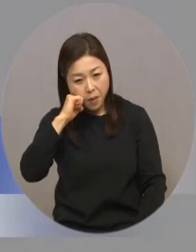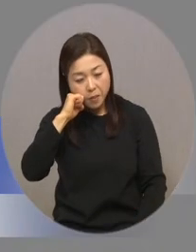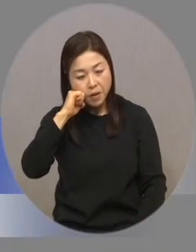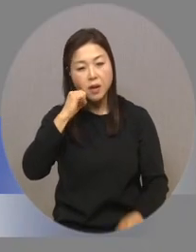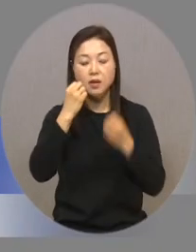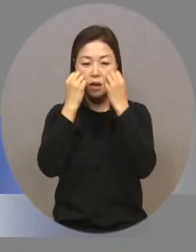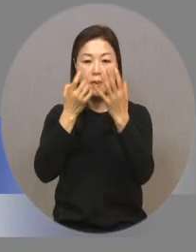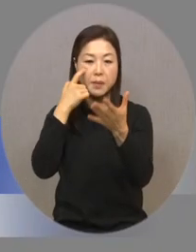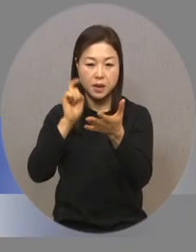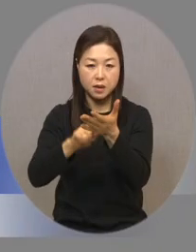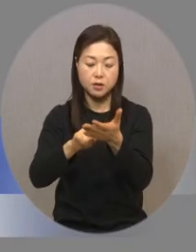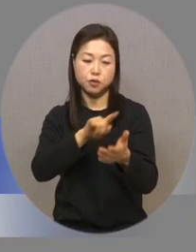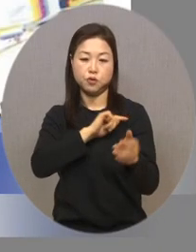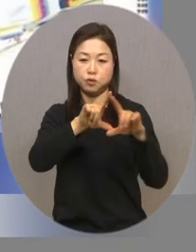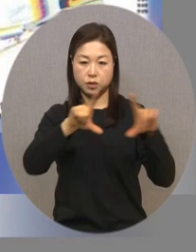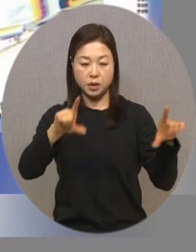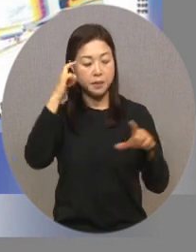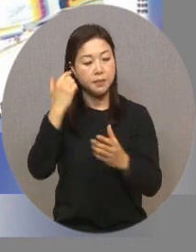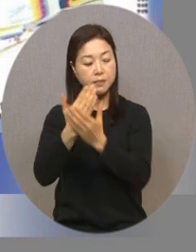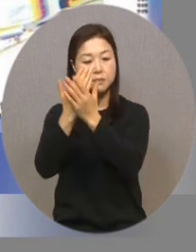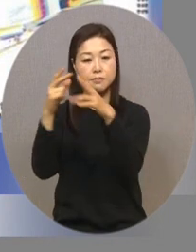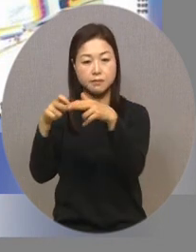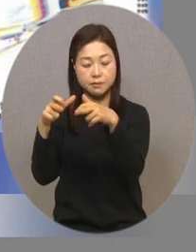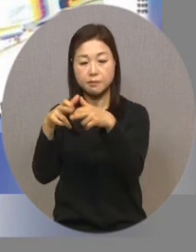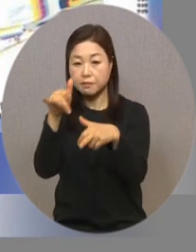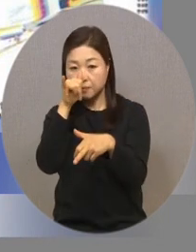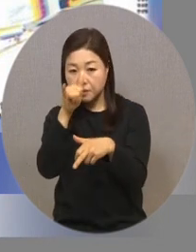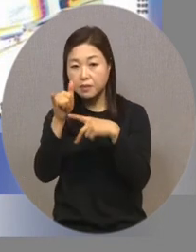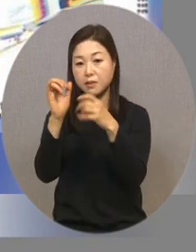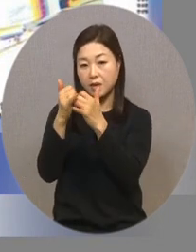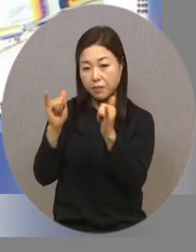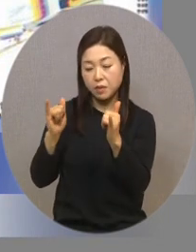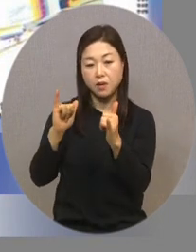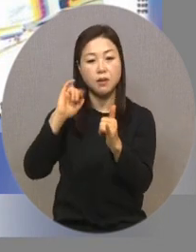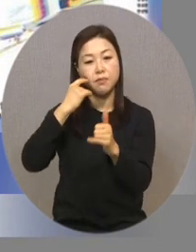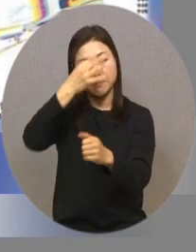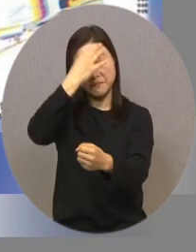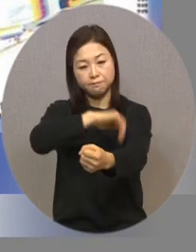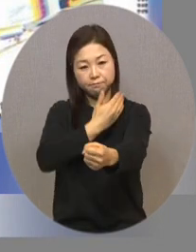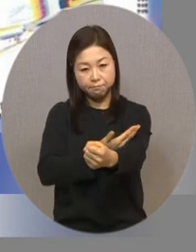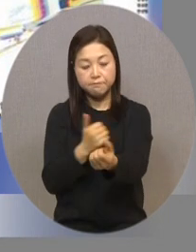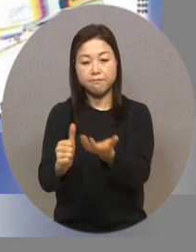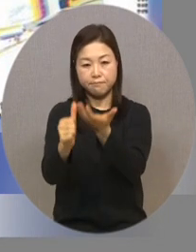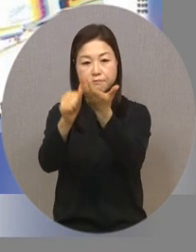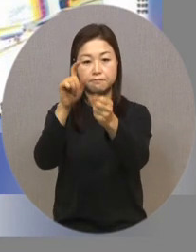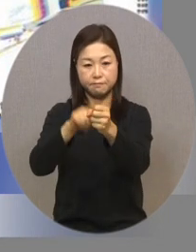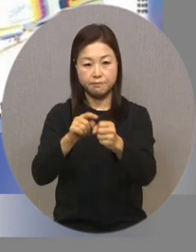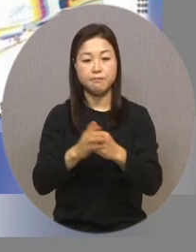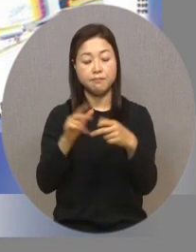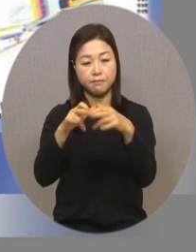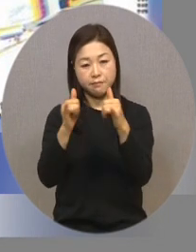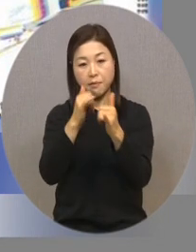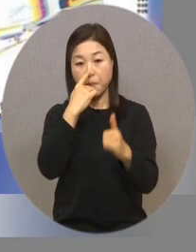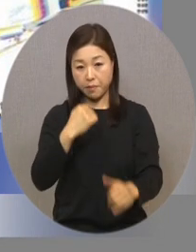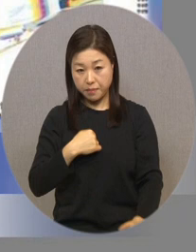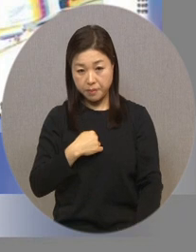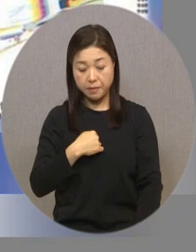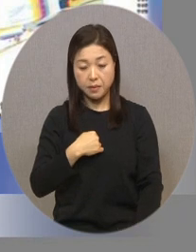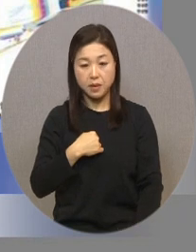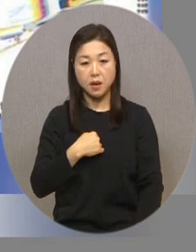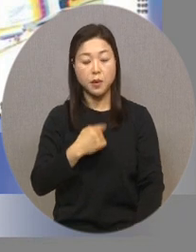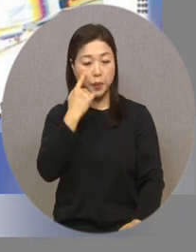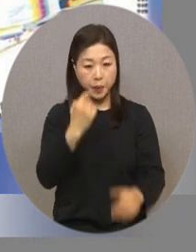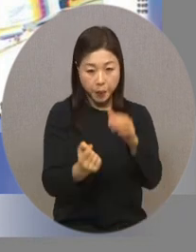주제로 발달장애를 가진 작가들의 예술적 재능을 기르기 위해 마련됐습니다. 장애인 당사자이면서